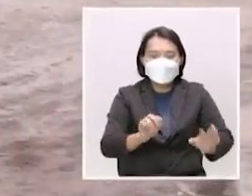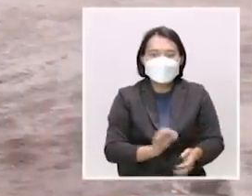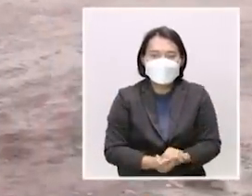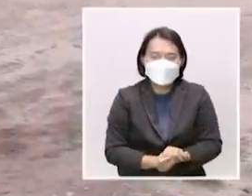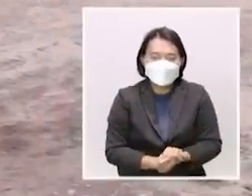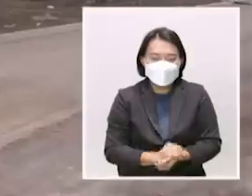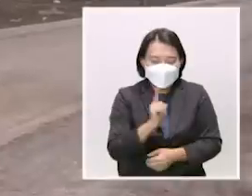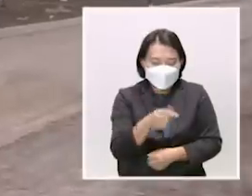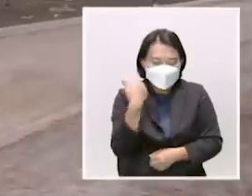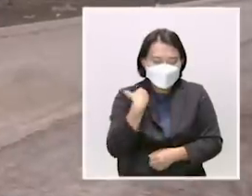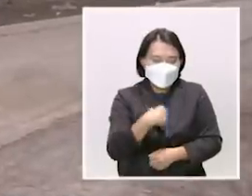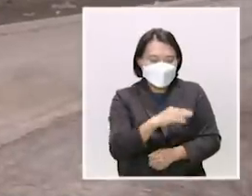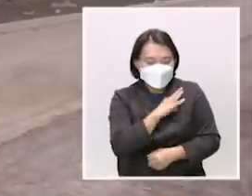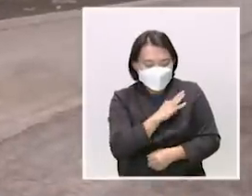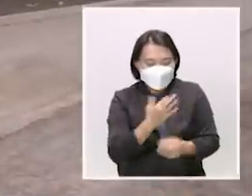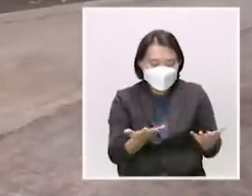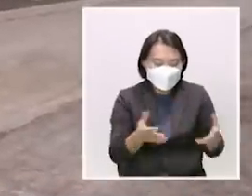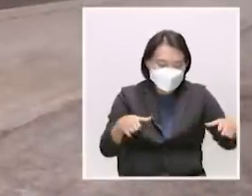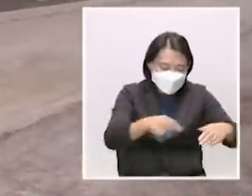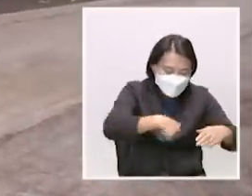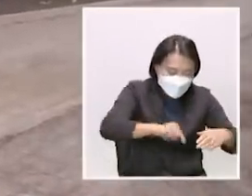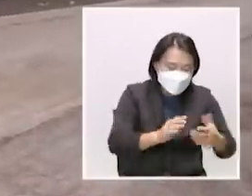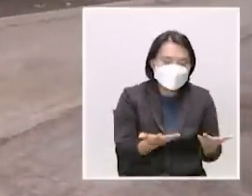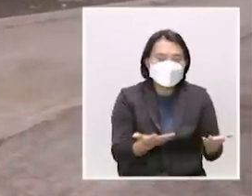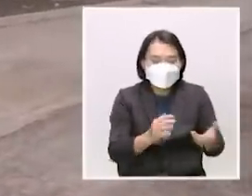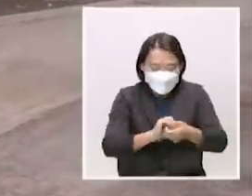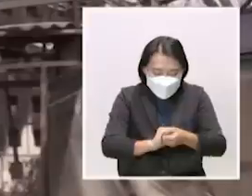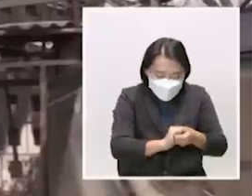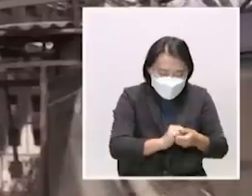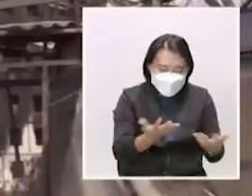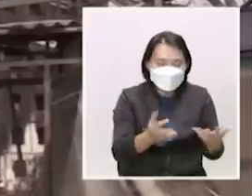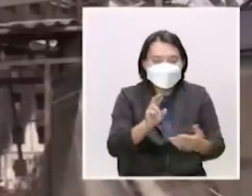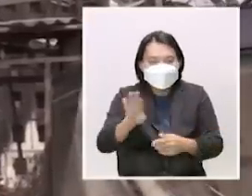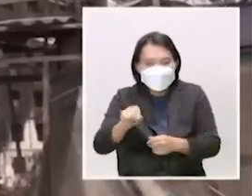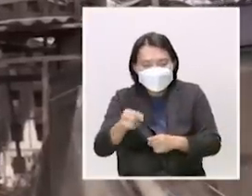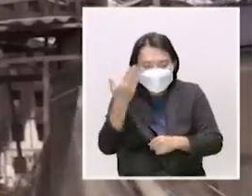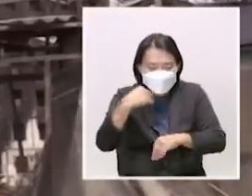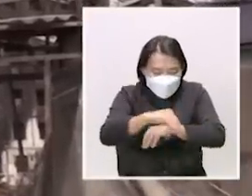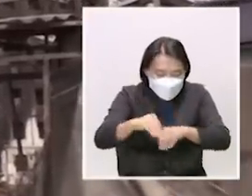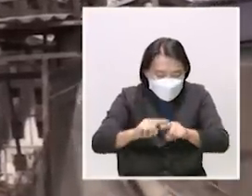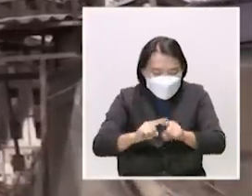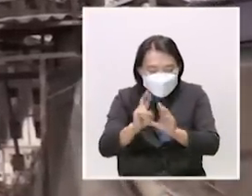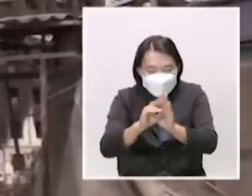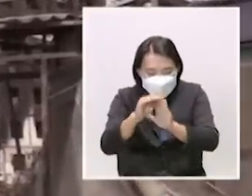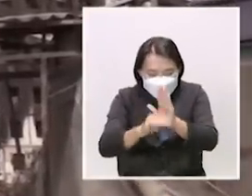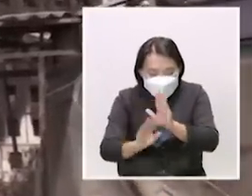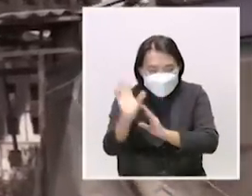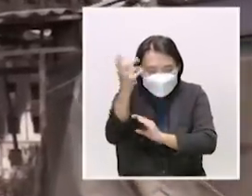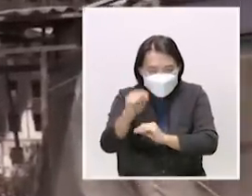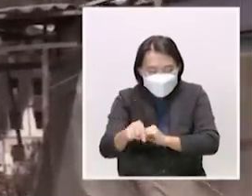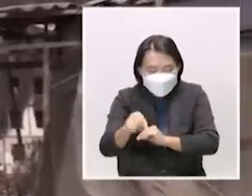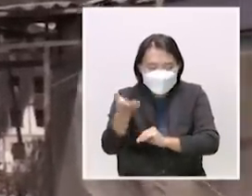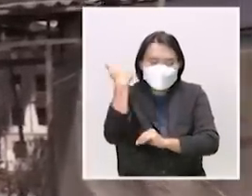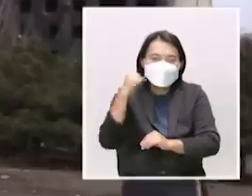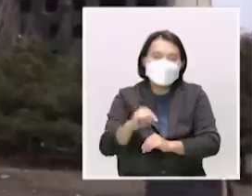มีพัมิตตต้หาสมาครพักพวกต้องเกาะกลมอะไรกันจะไปใช้ระบบผู้ภาคีนิยมระเบีบโลกสะกนนั้